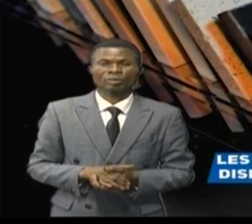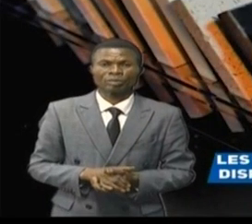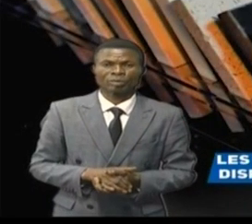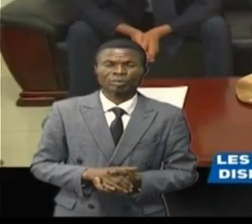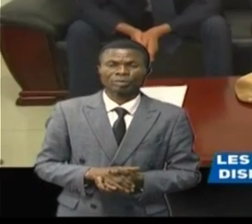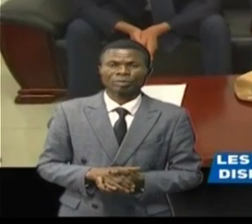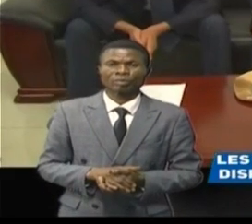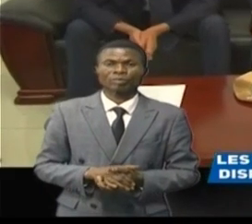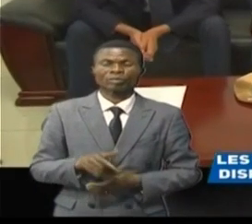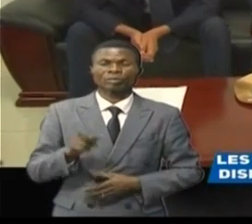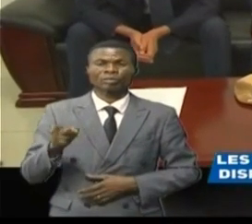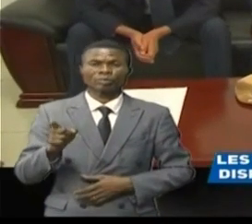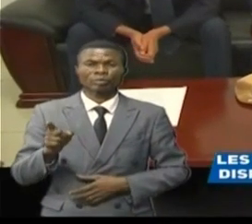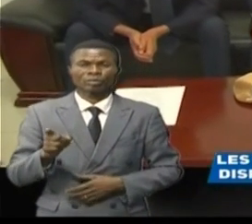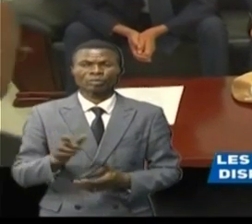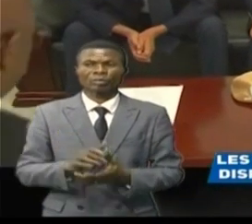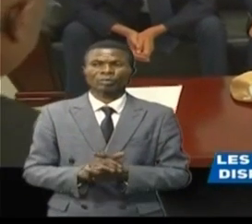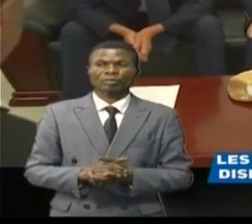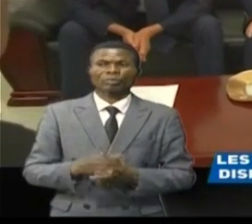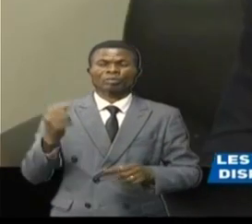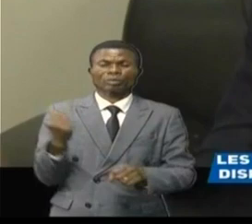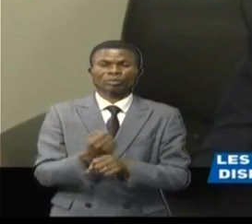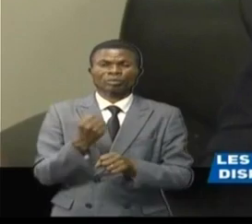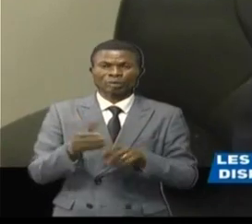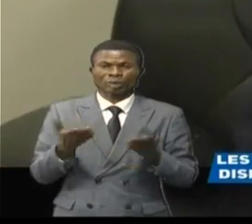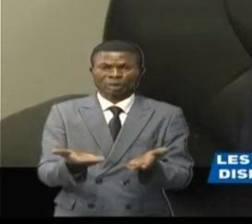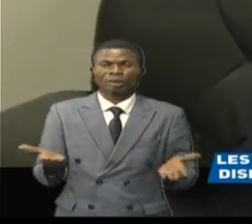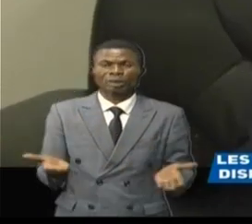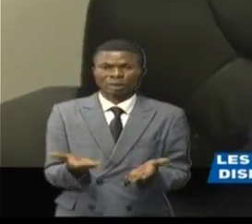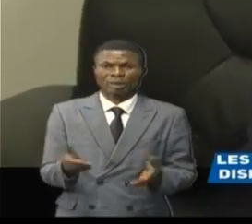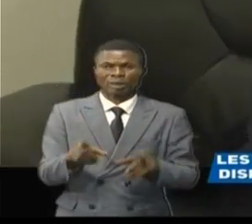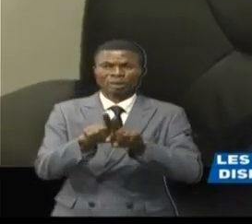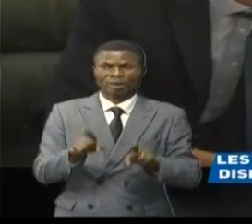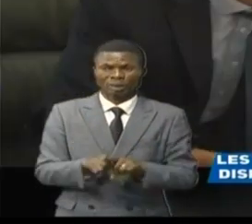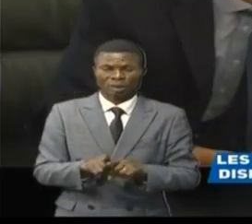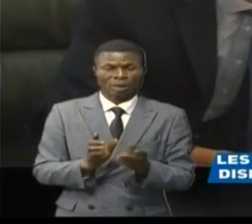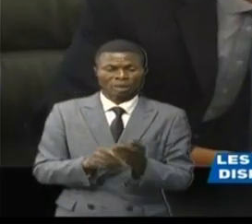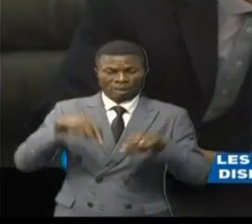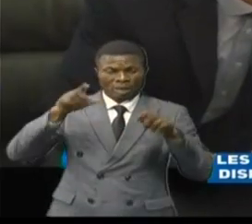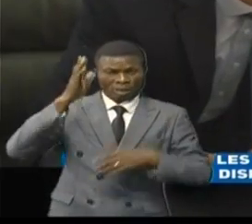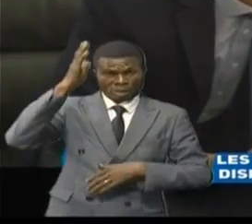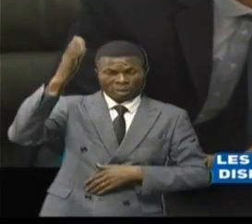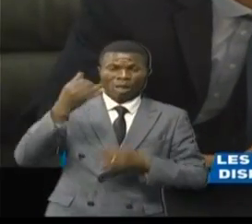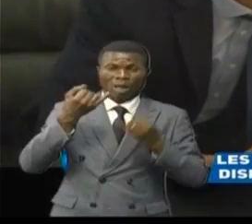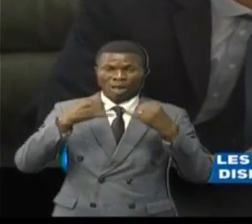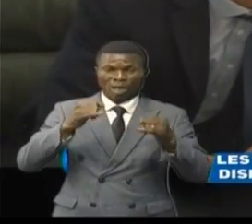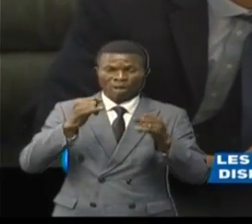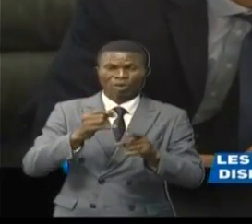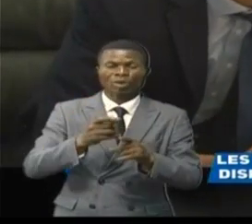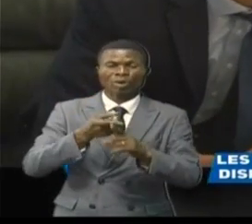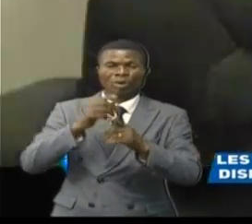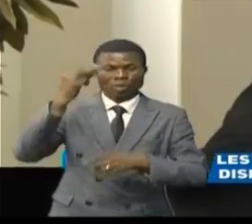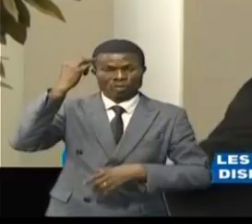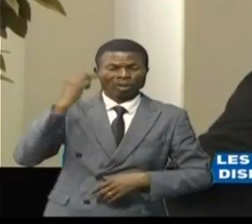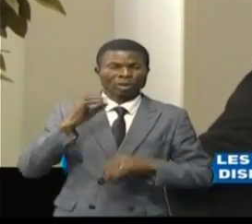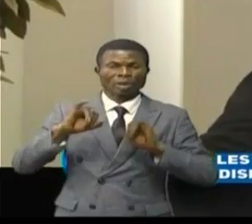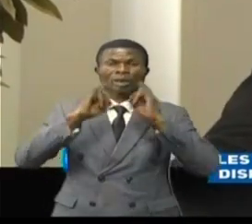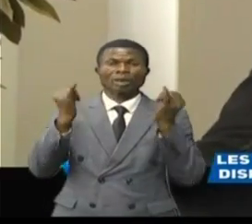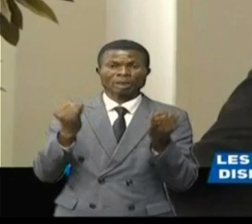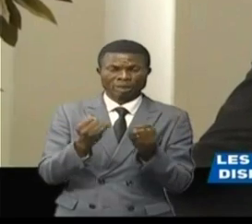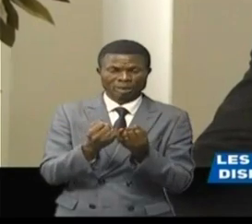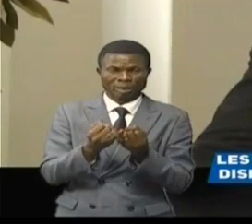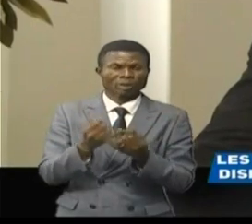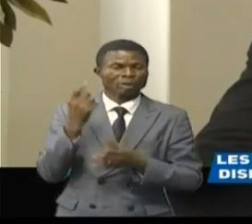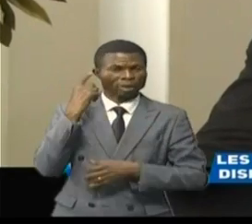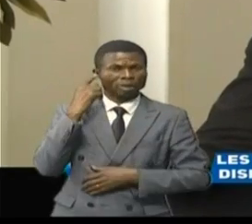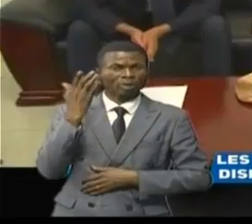in Congo seront produits au plus tard au premier trimestre de l'année prochaine. Information livrée au ministre de l'Industrie Julien Paloukou